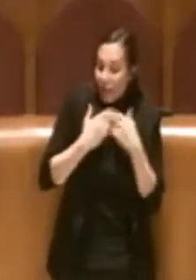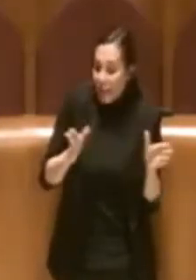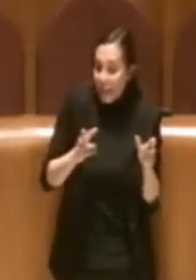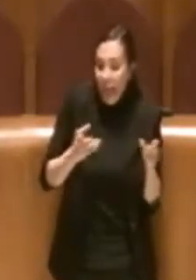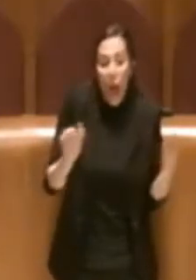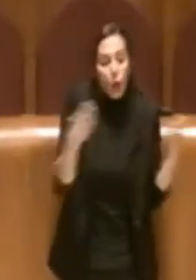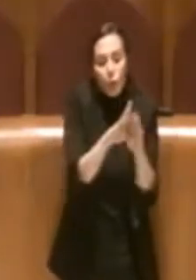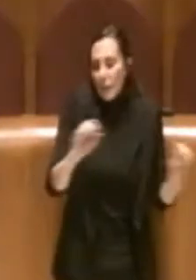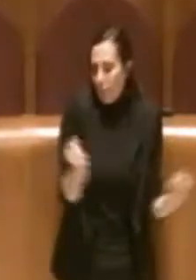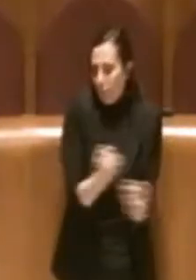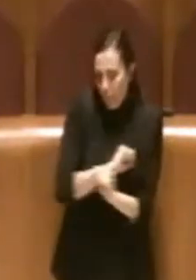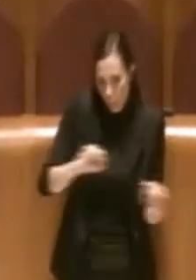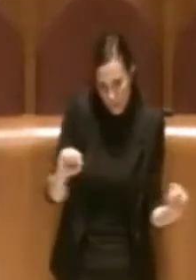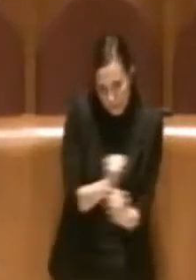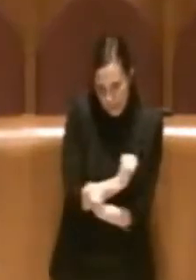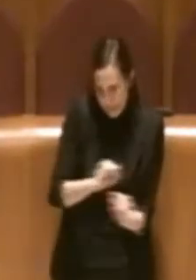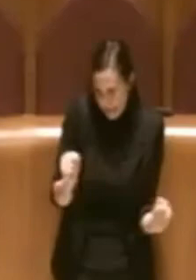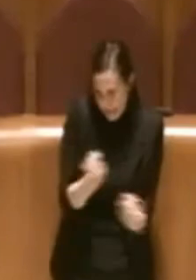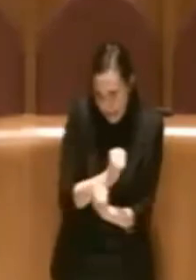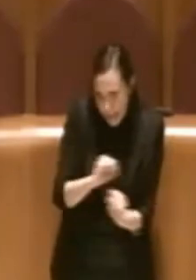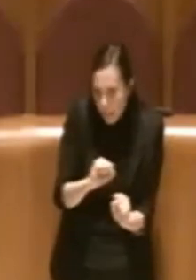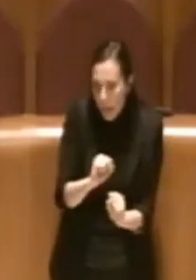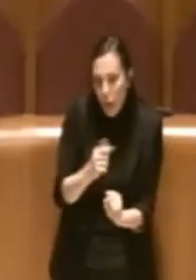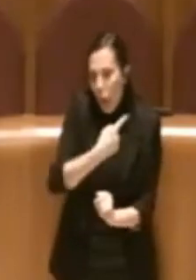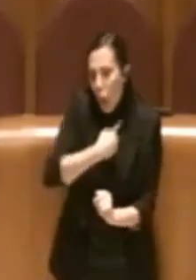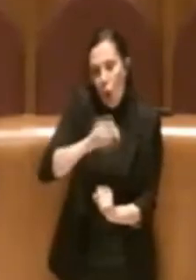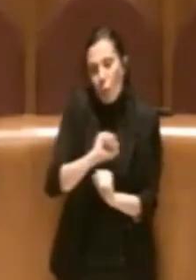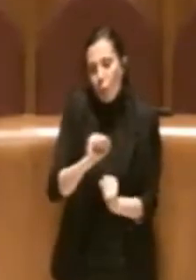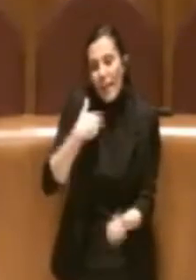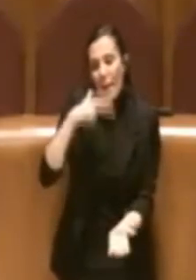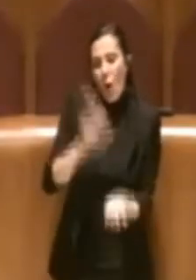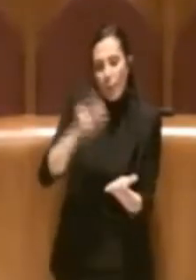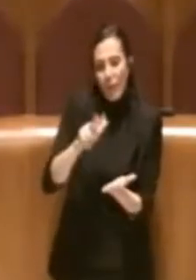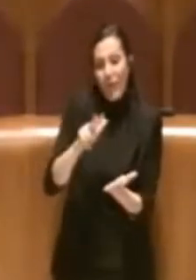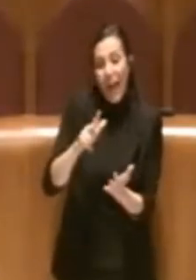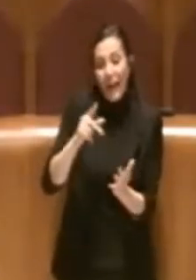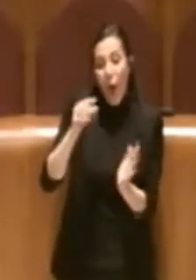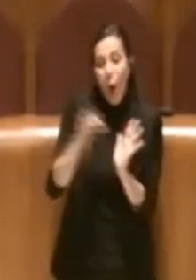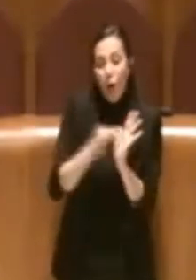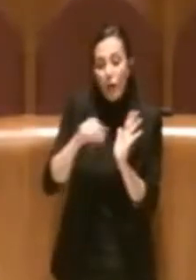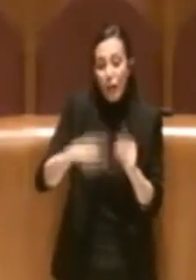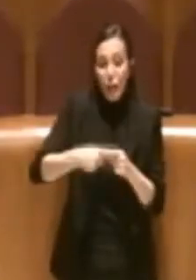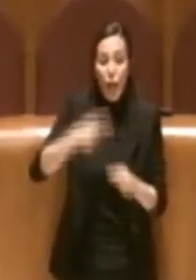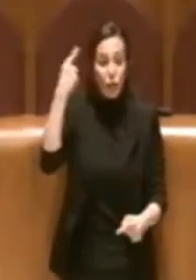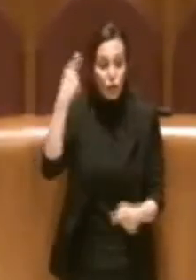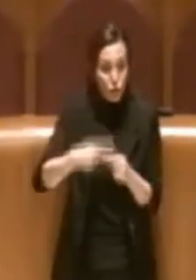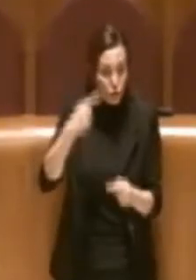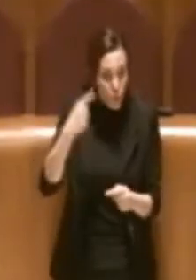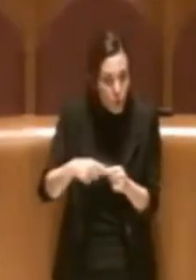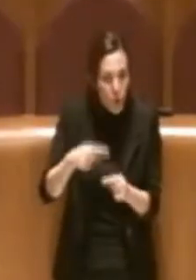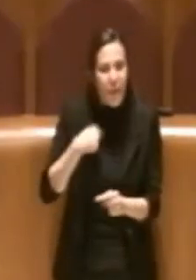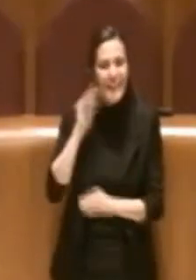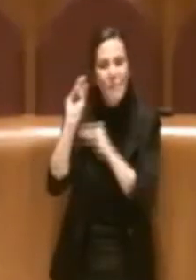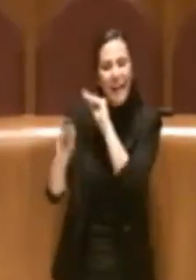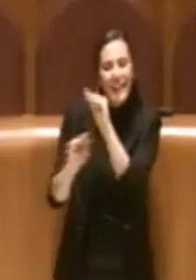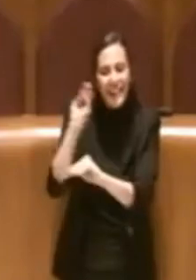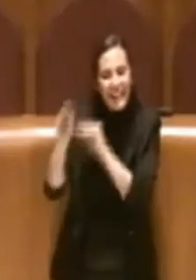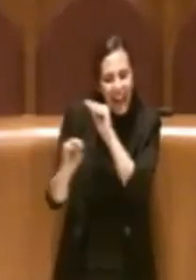rango superiore che noi non possiamo ovviamente approvare, e con questo ordine del giorno appunto per questo andiamo a chiedere